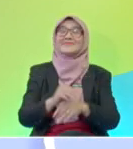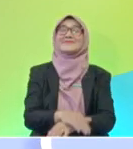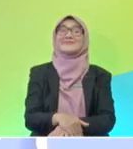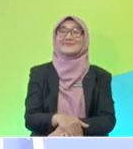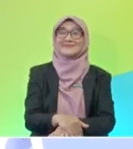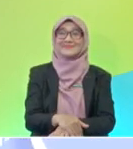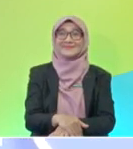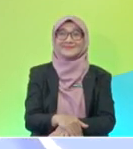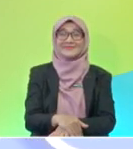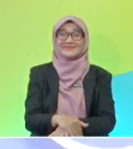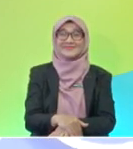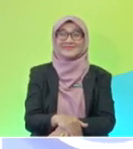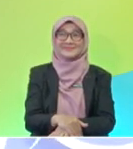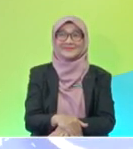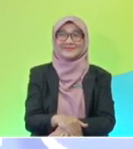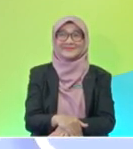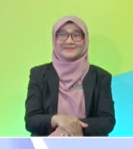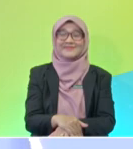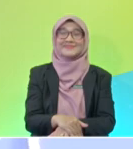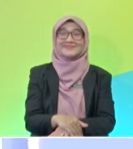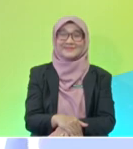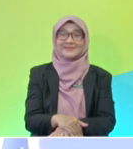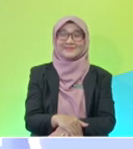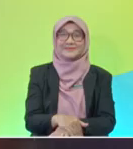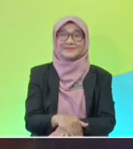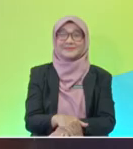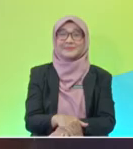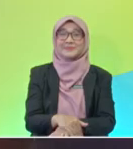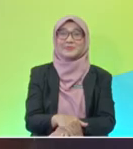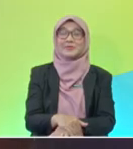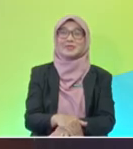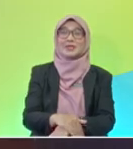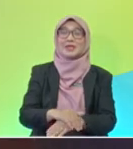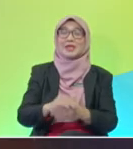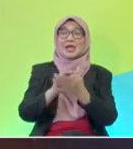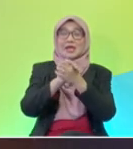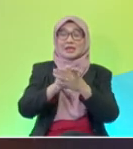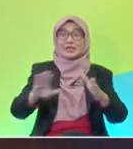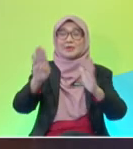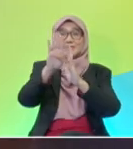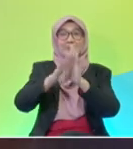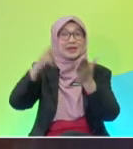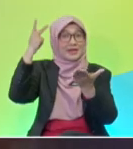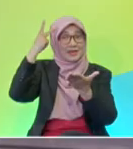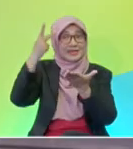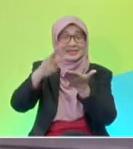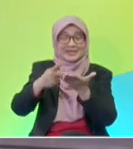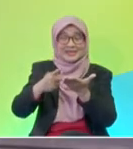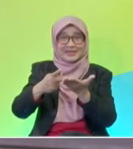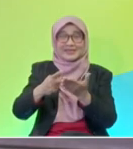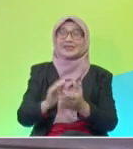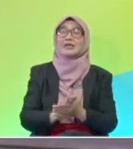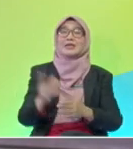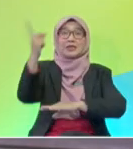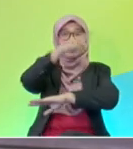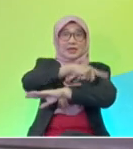niikgu macam Baiklah murid-murid Salam perkenalan Kak Mira ucapkan kepada anda semua baik Cikgu hari ini kita nak